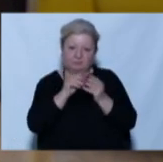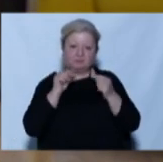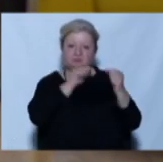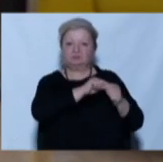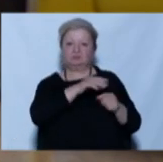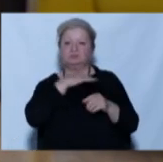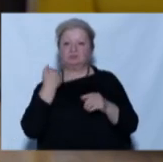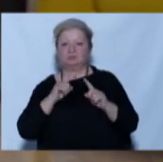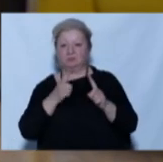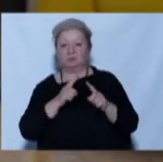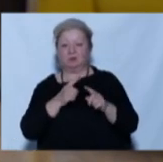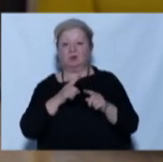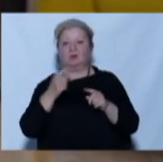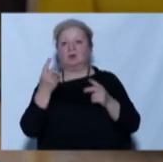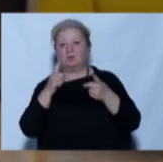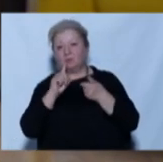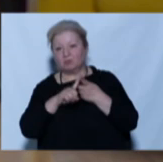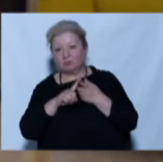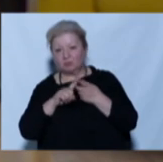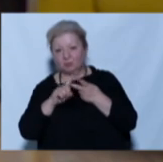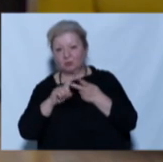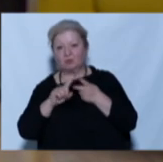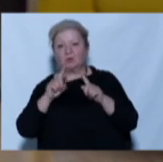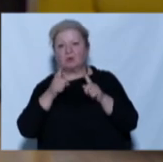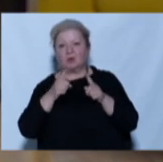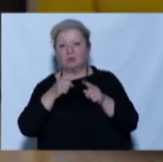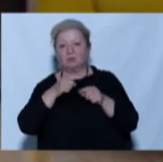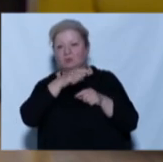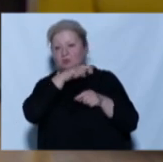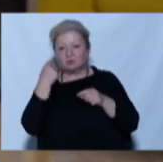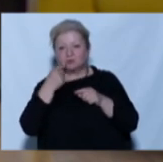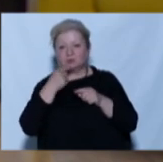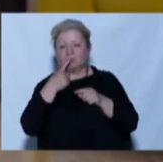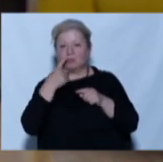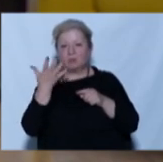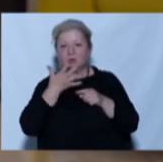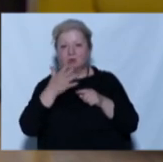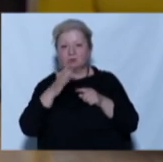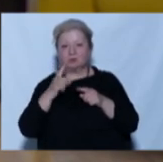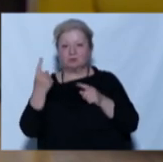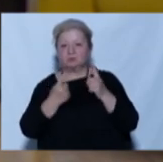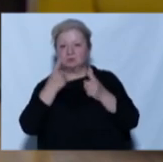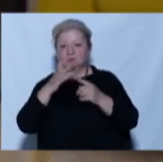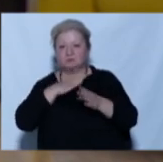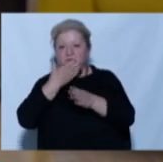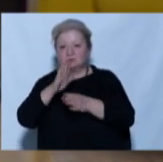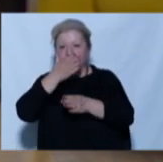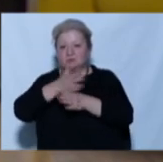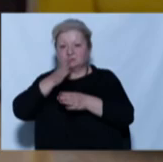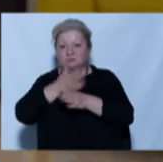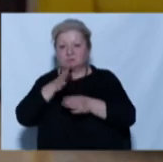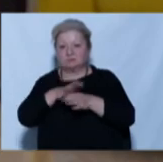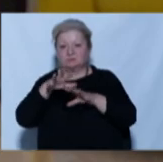და მეორე, რატომ აერთებდა აუქმებდა რუსეთი კავკასიის პოლიტიკურ ერთეულებს ცალცალკე